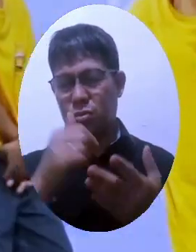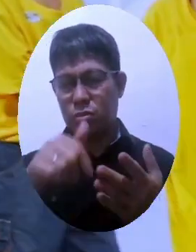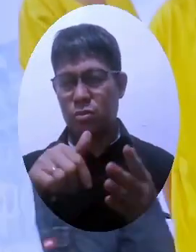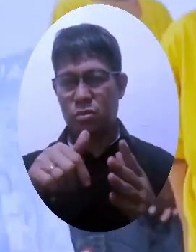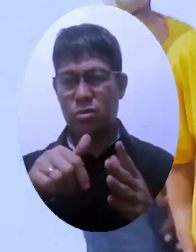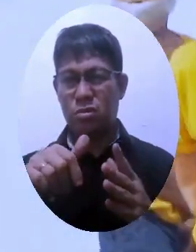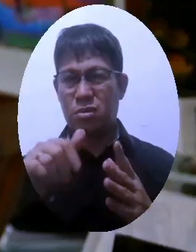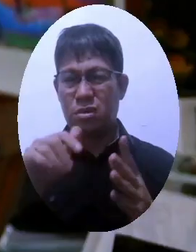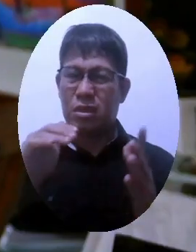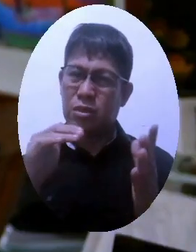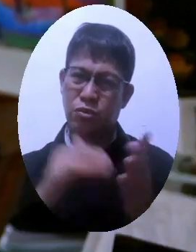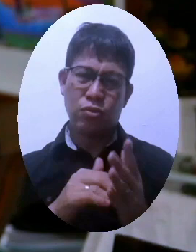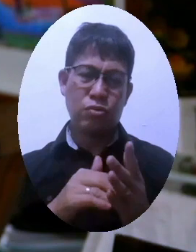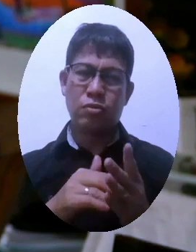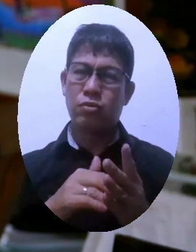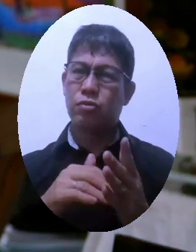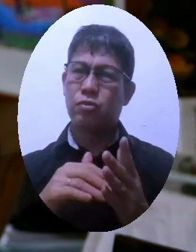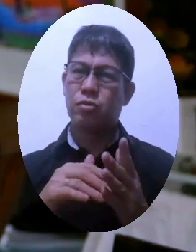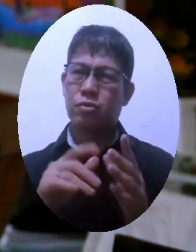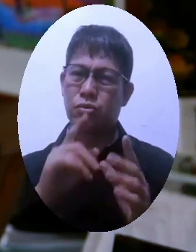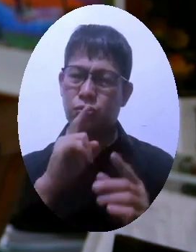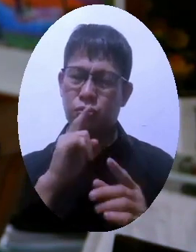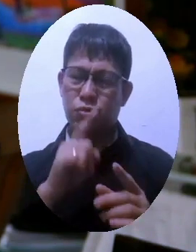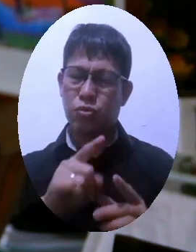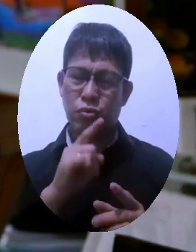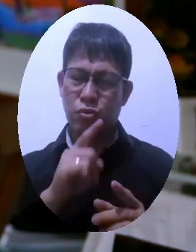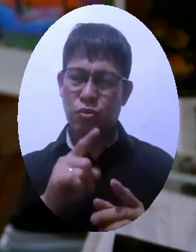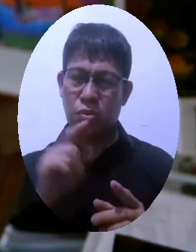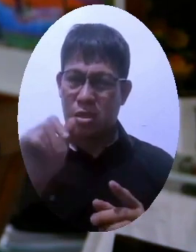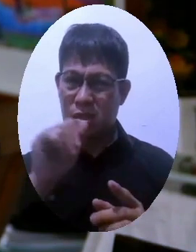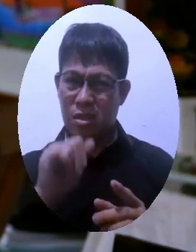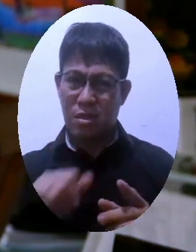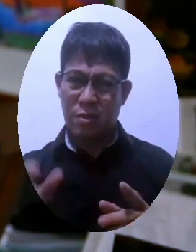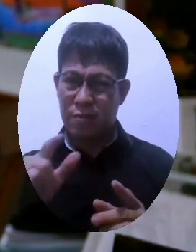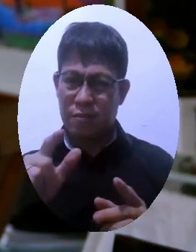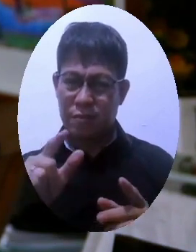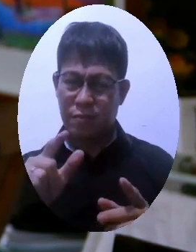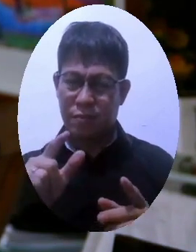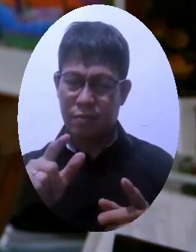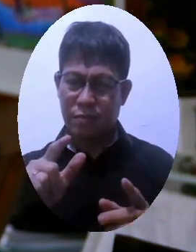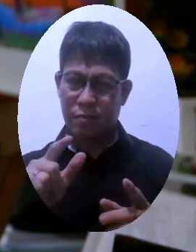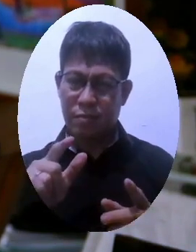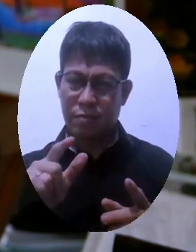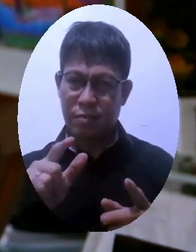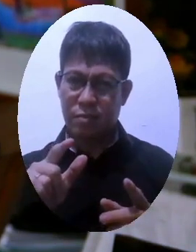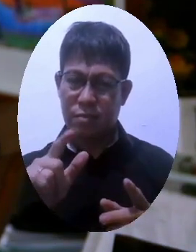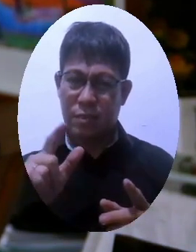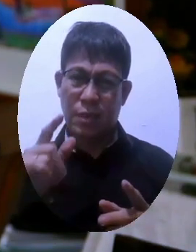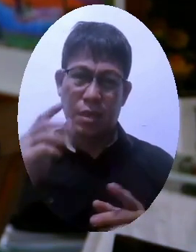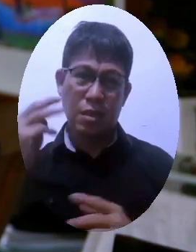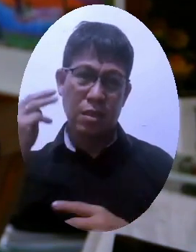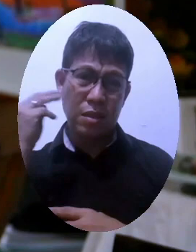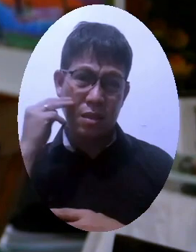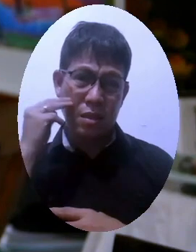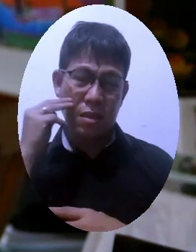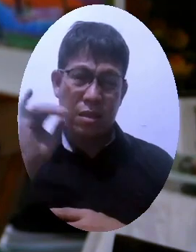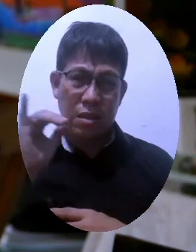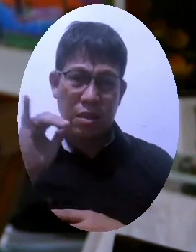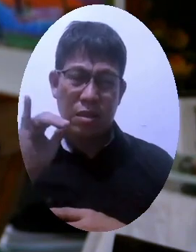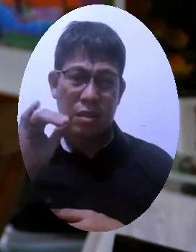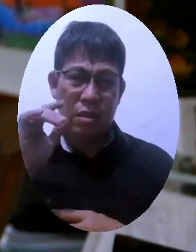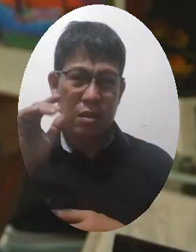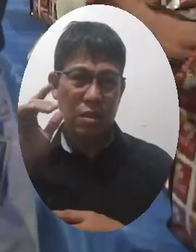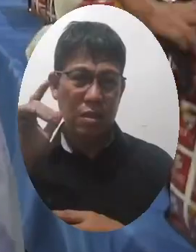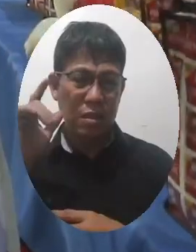natin sa production. Hindi matatawaran ang kanilang pagod at ito'y sa pangungunan ni Margo, ang ating